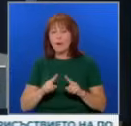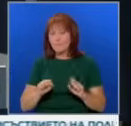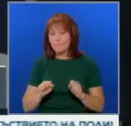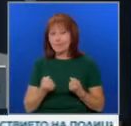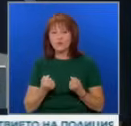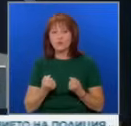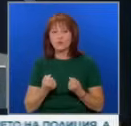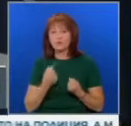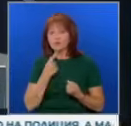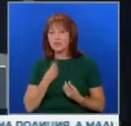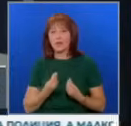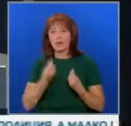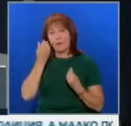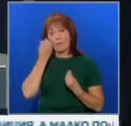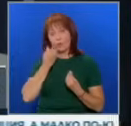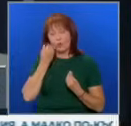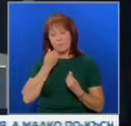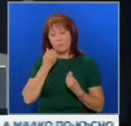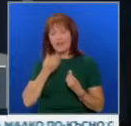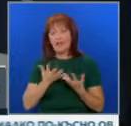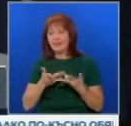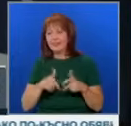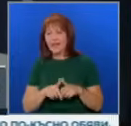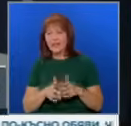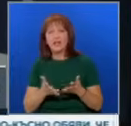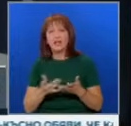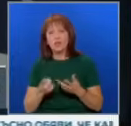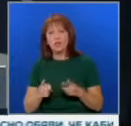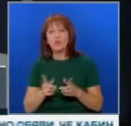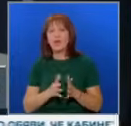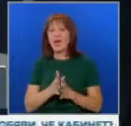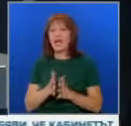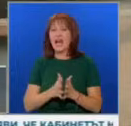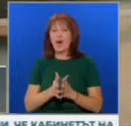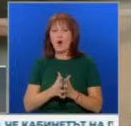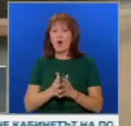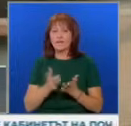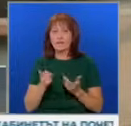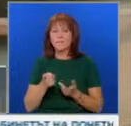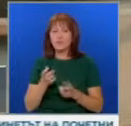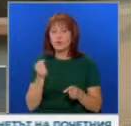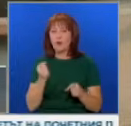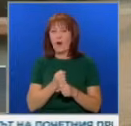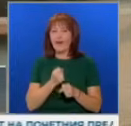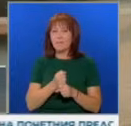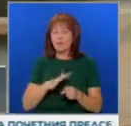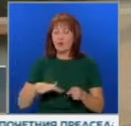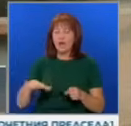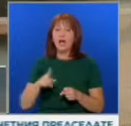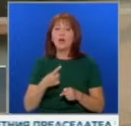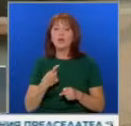бъде подобрено оборудването на хората, които са на терен. А другата мерка по